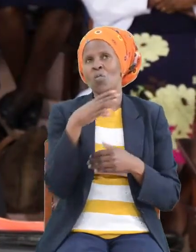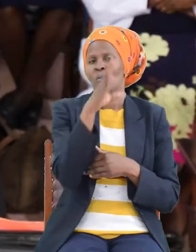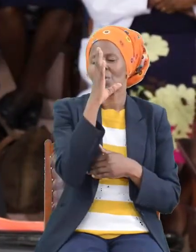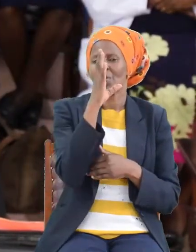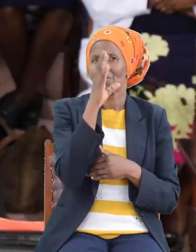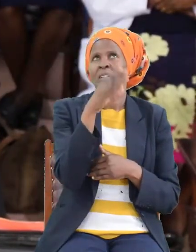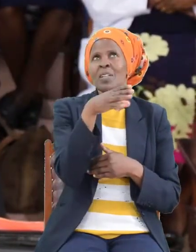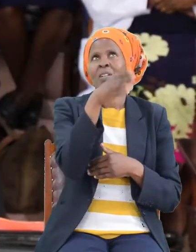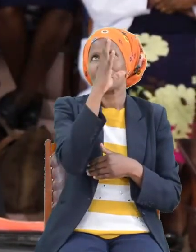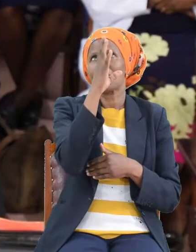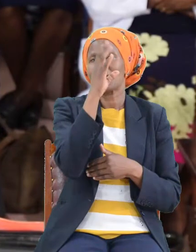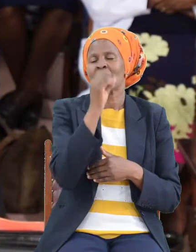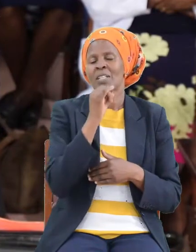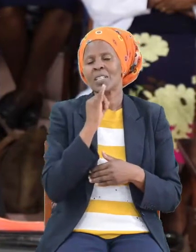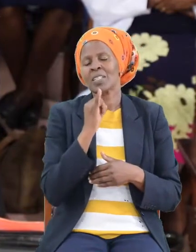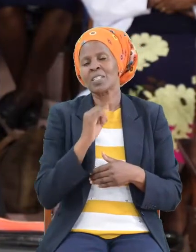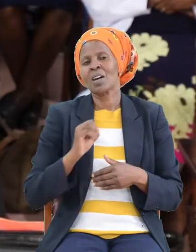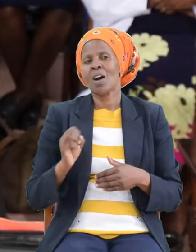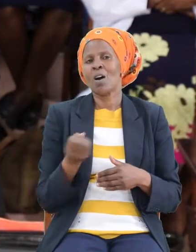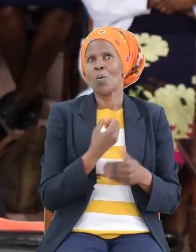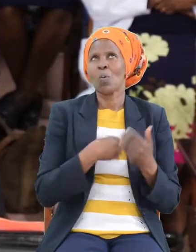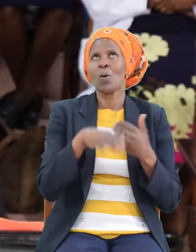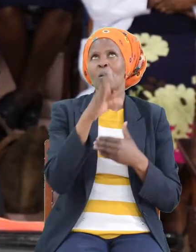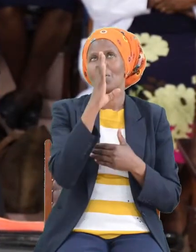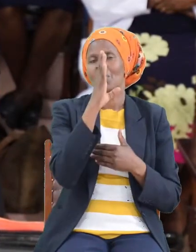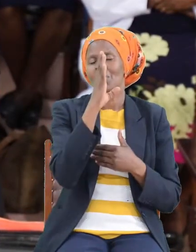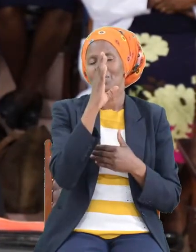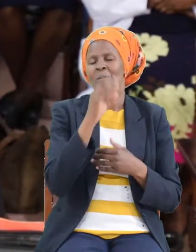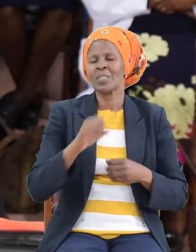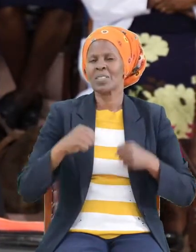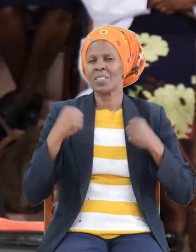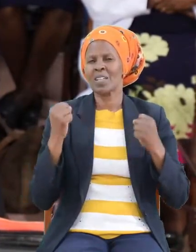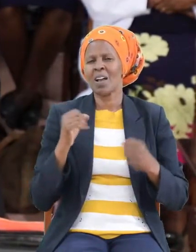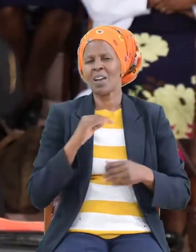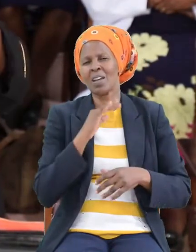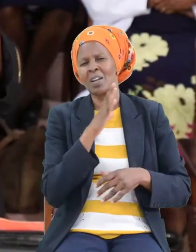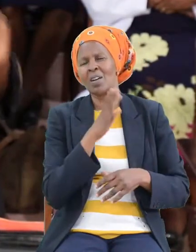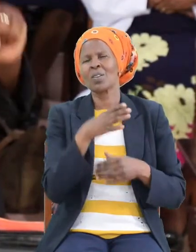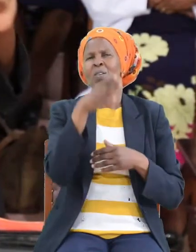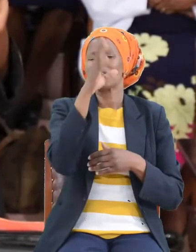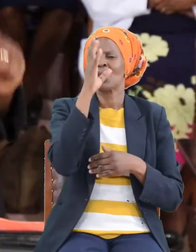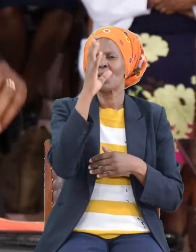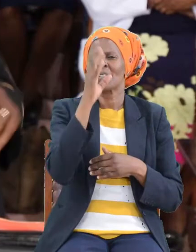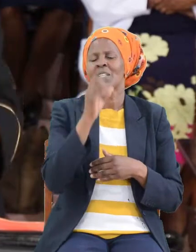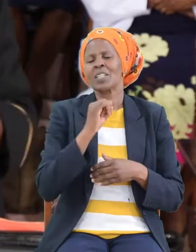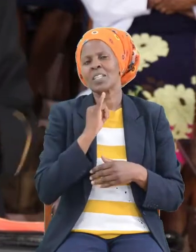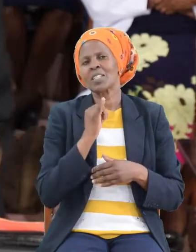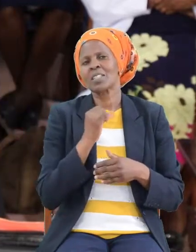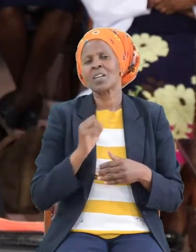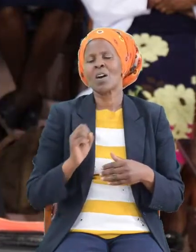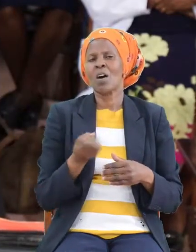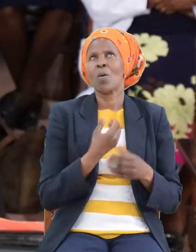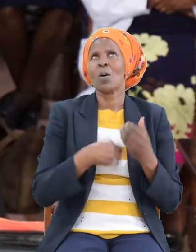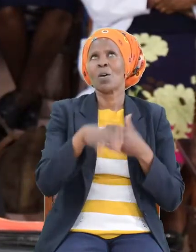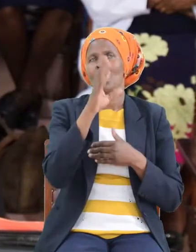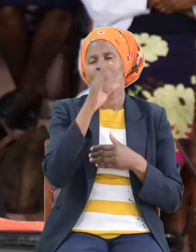Naye Mungu anakuwa Mungu wetu. Na diposa tunasema kwa nguvu sana ya kwamba Mungu ni Mungu wetu, ni Mungu